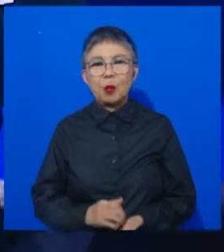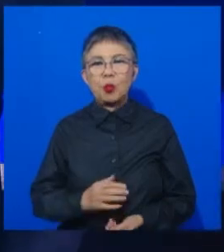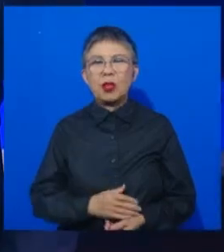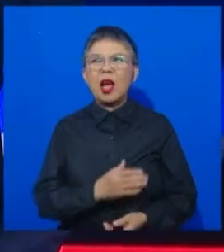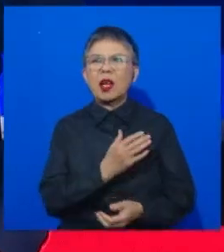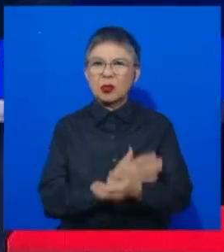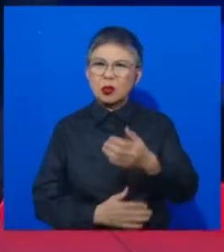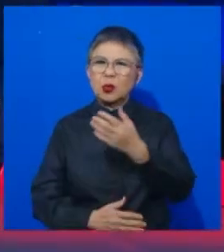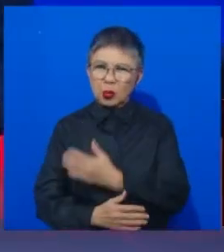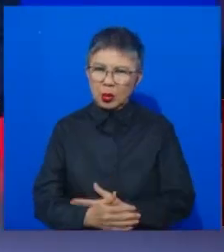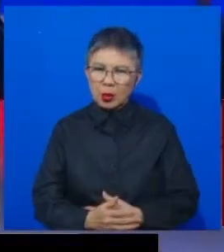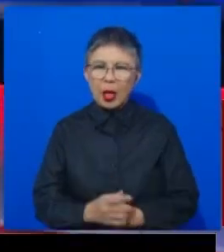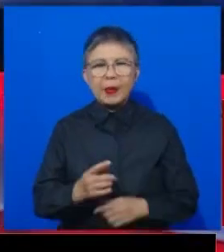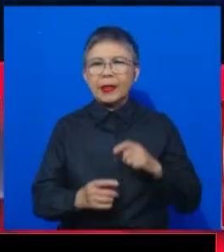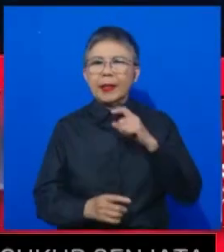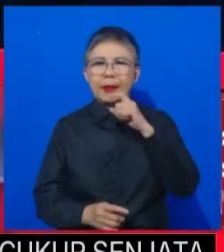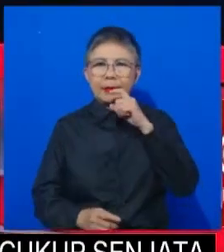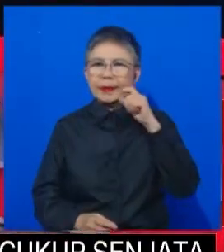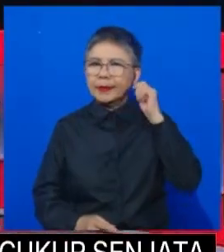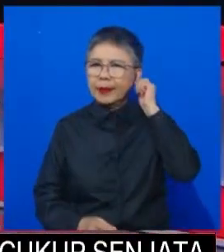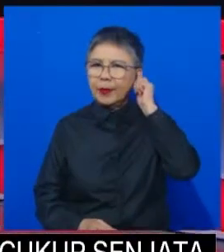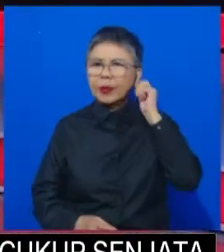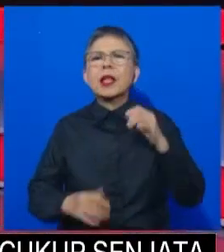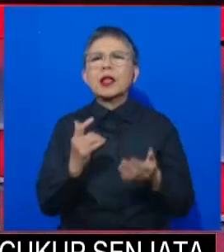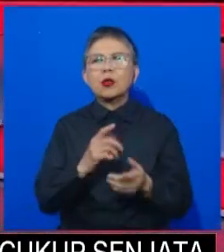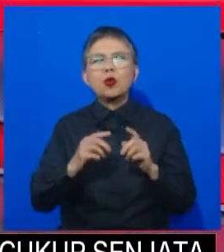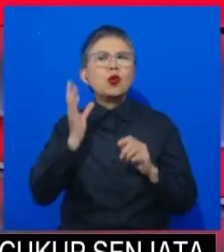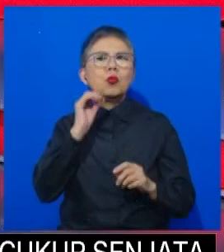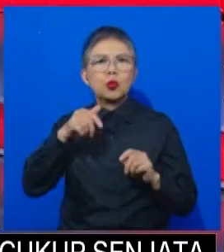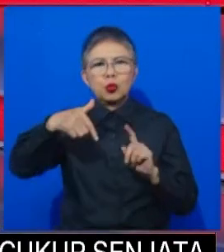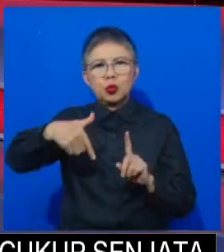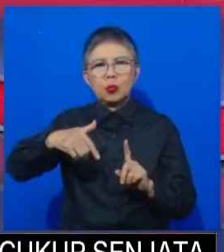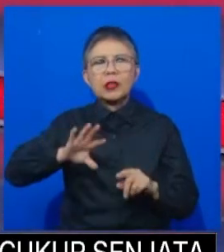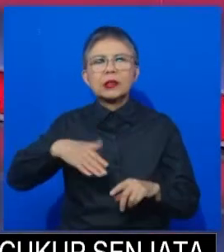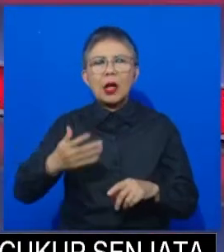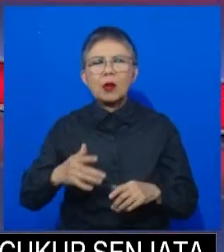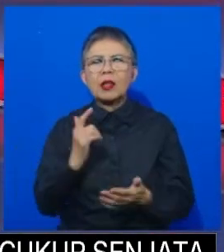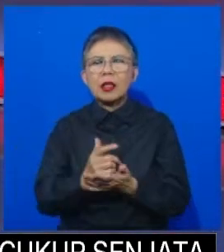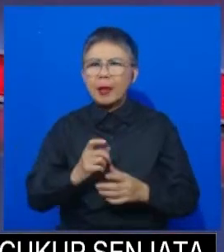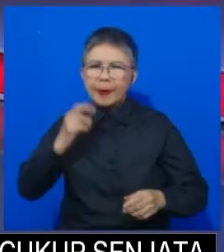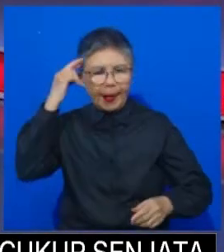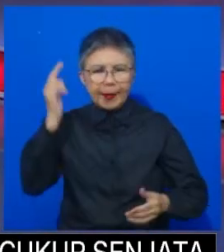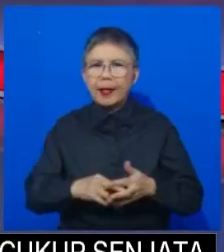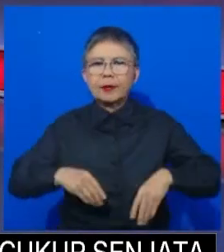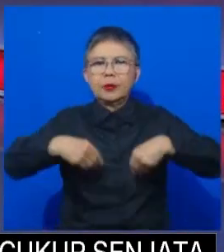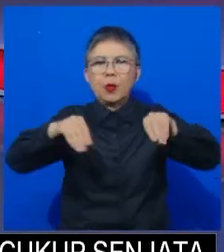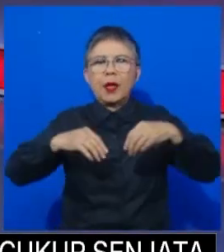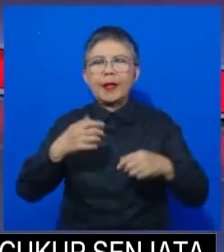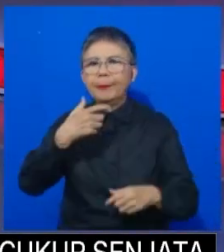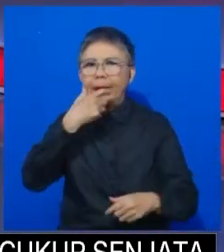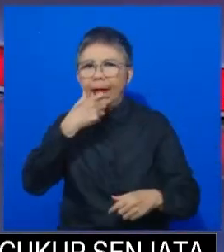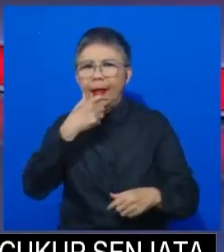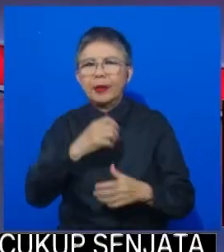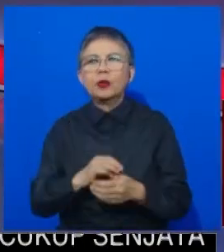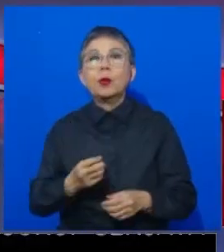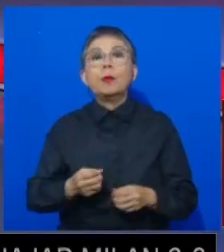Keterbatasan fisik tidak menyurutkan semangat gadis 17 tahun berjualan keripik peye demi membantu ayahnya yang terbaring sakit kanker. Kisah siswa kelas